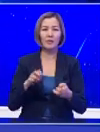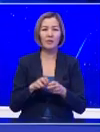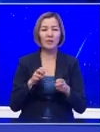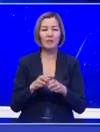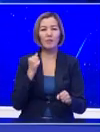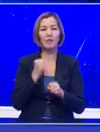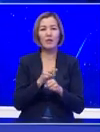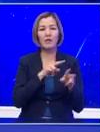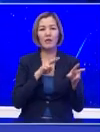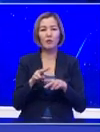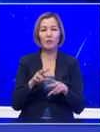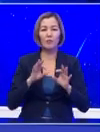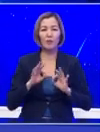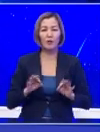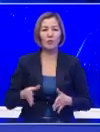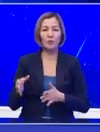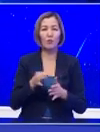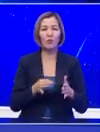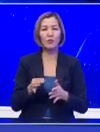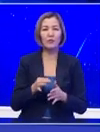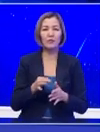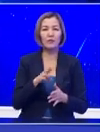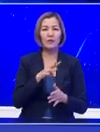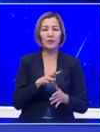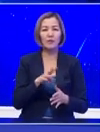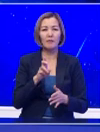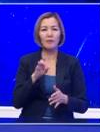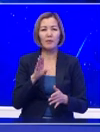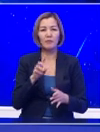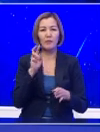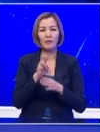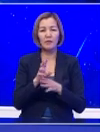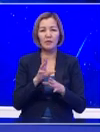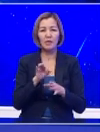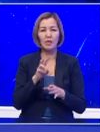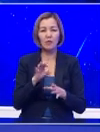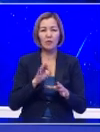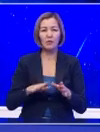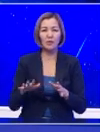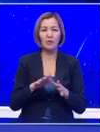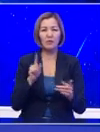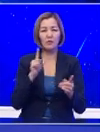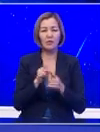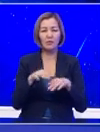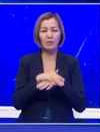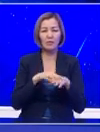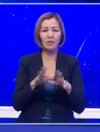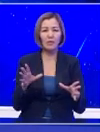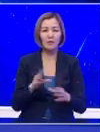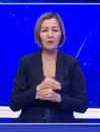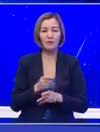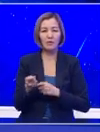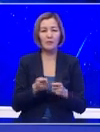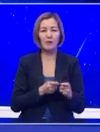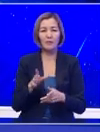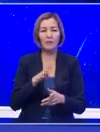Проблемы на контроль. Прокурор области Жетісу Мадияр Башыбаев посетил Алакольский район и встретился с населением. Совместно с